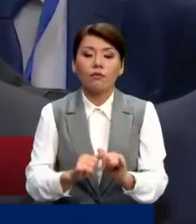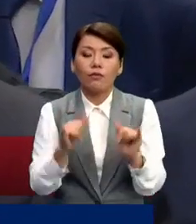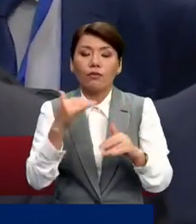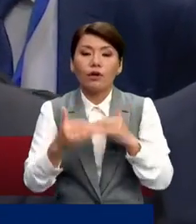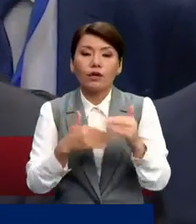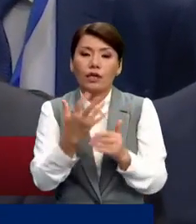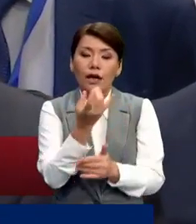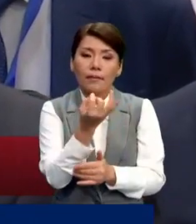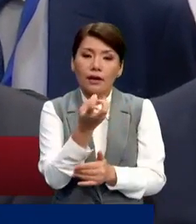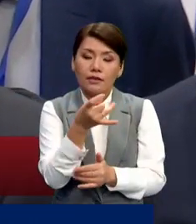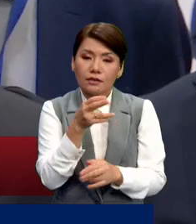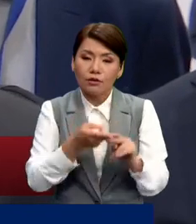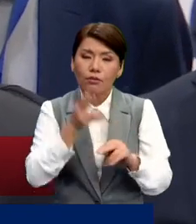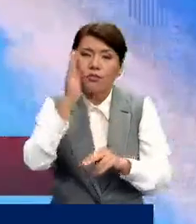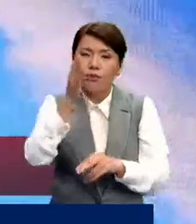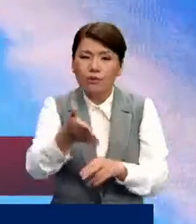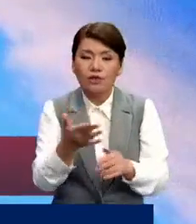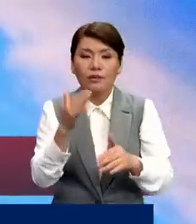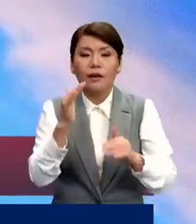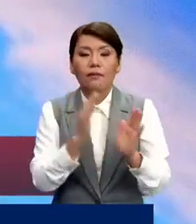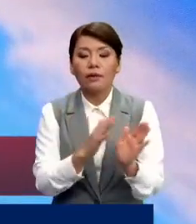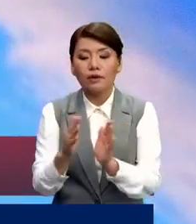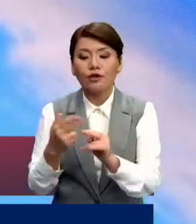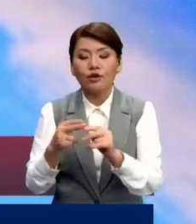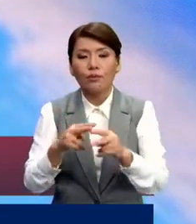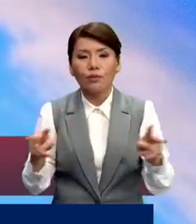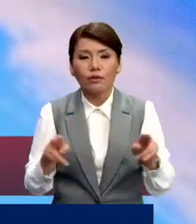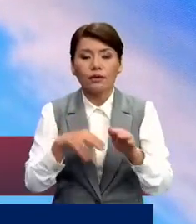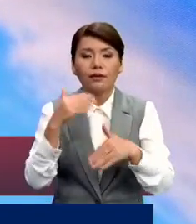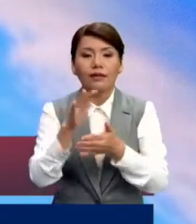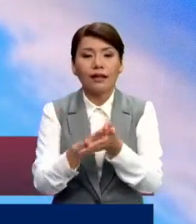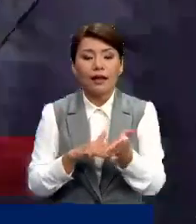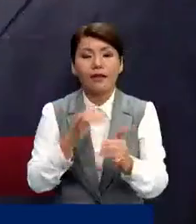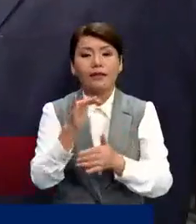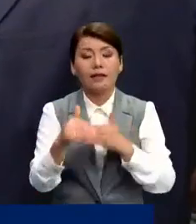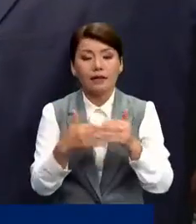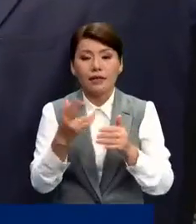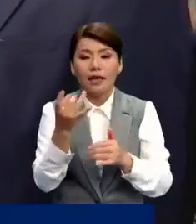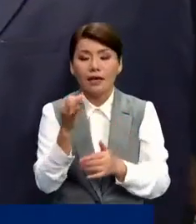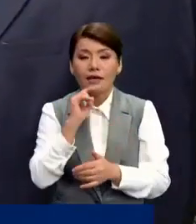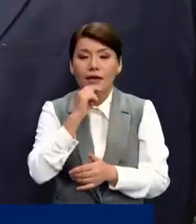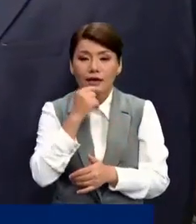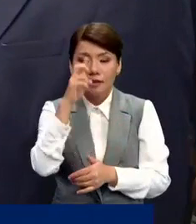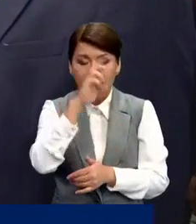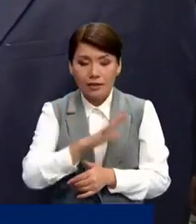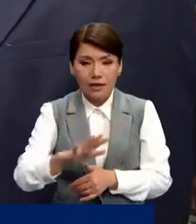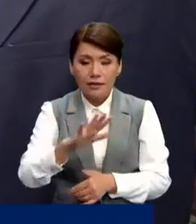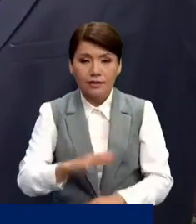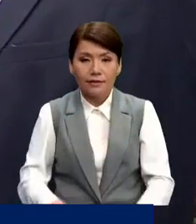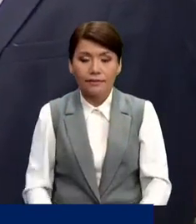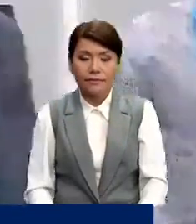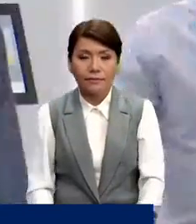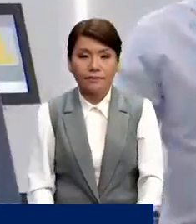Сейчас акцент ставится на развитие промышленной кооперации, что в будущем даст стабильную опору для дальнейшего развития отрасли и